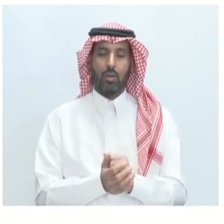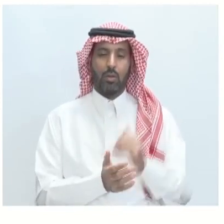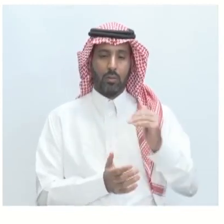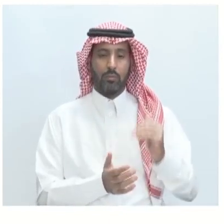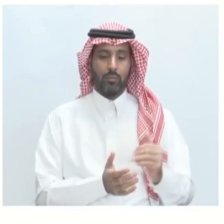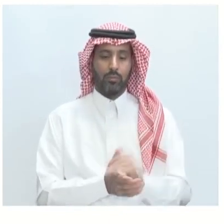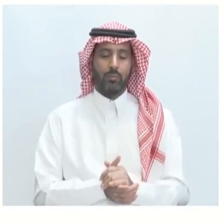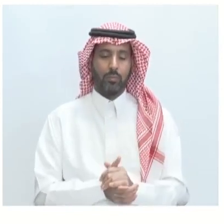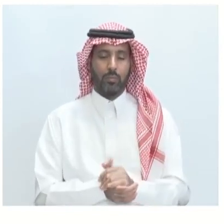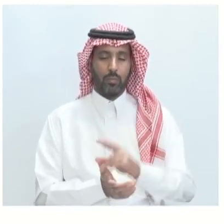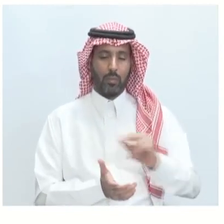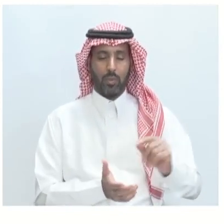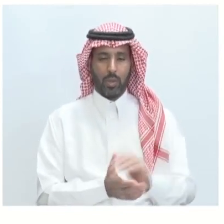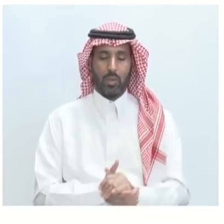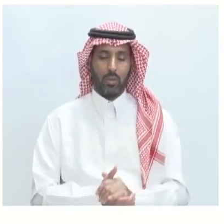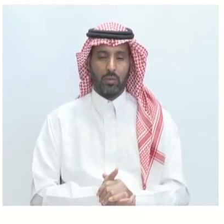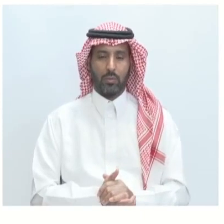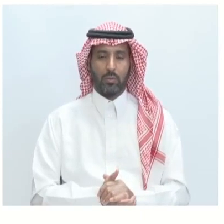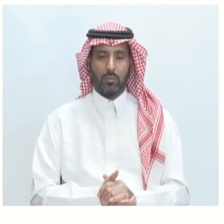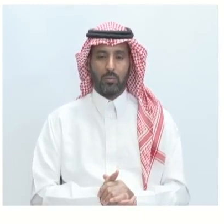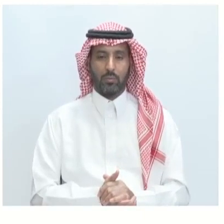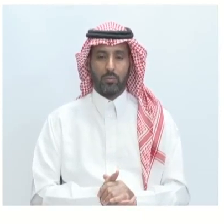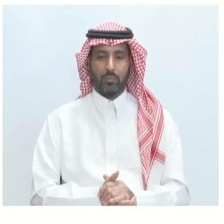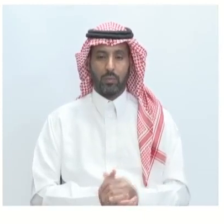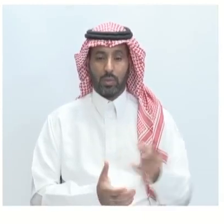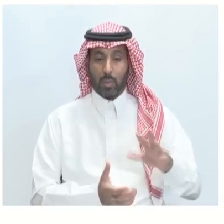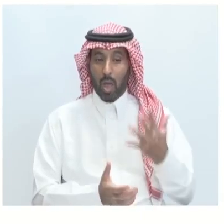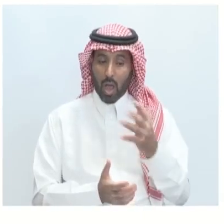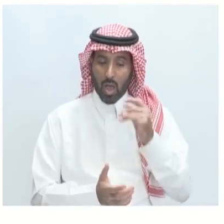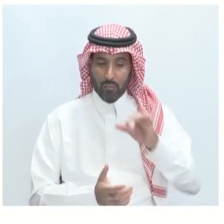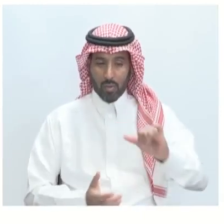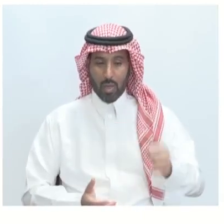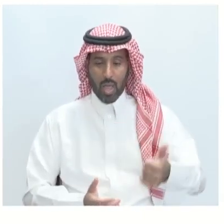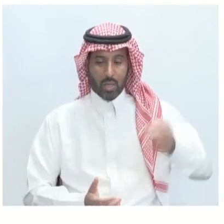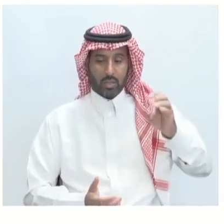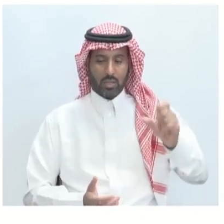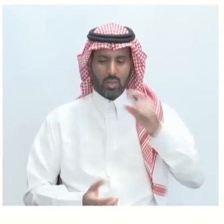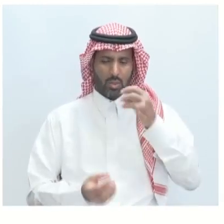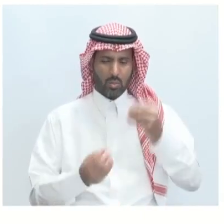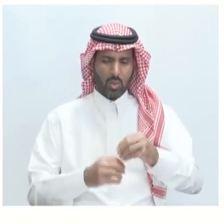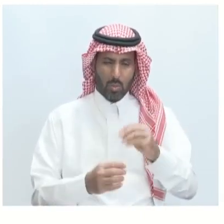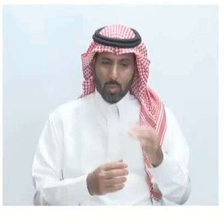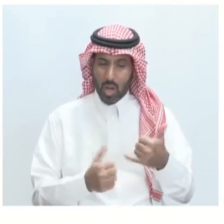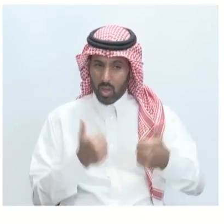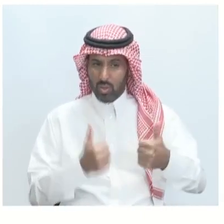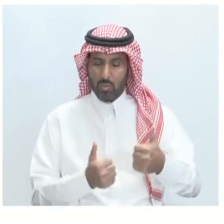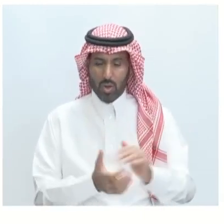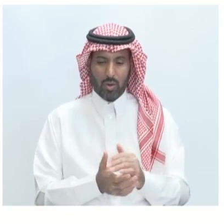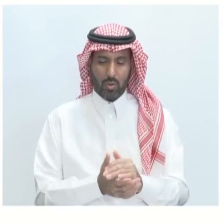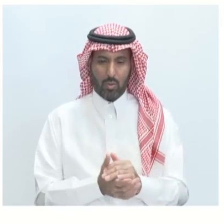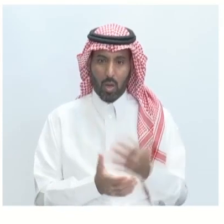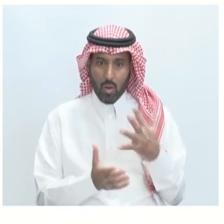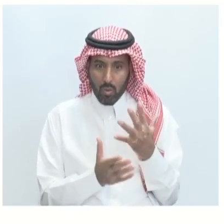ذلك مثال المثال ما هو عندما خاف ماجد خوفا شديدا من الاختبار ماذا